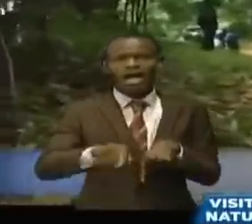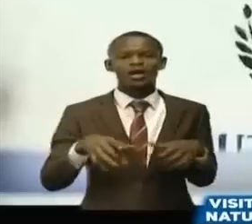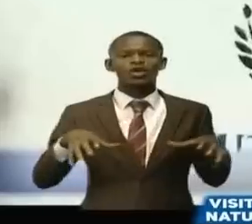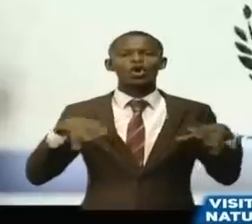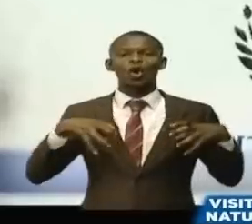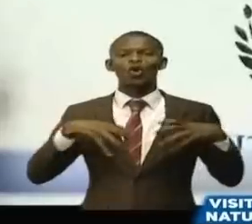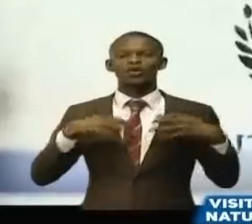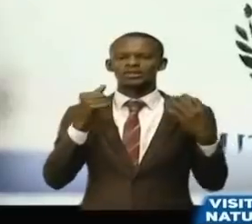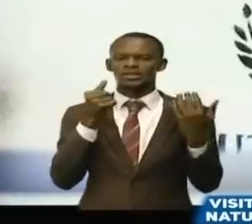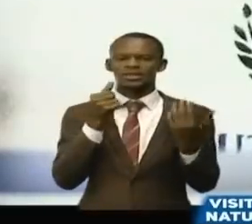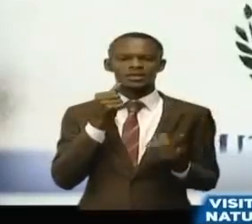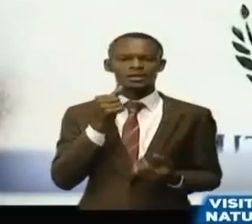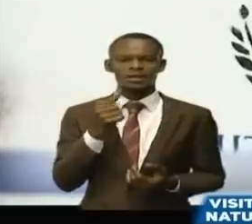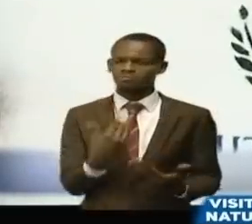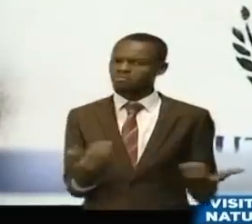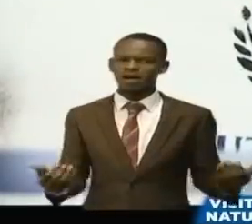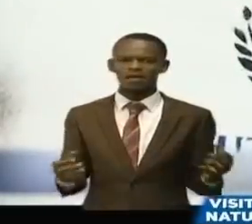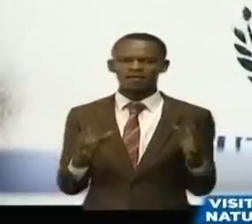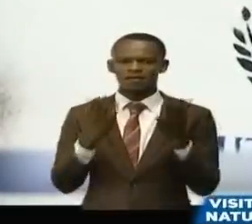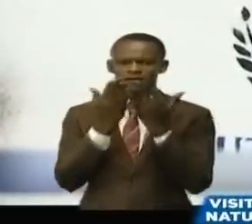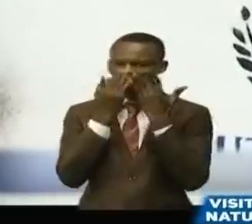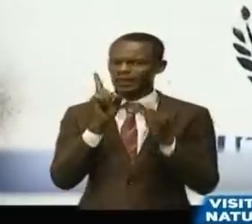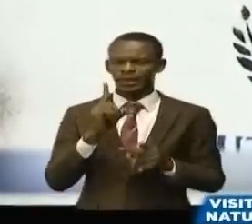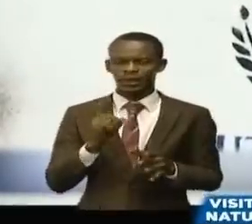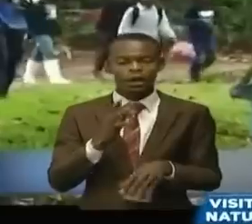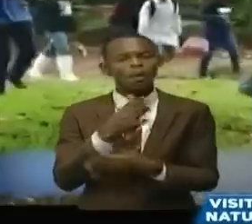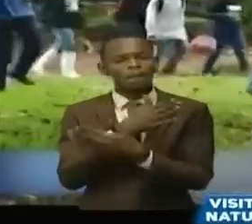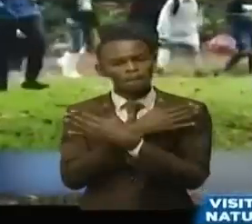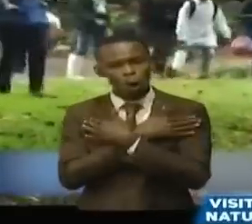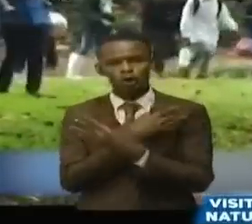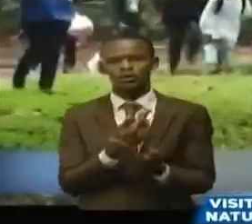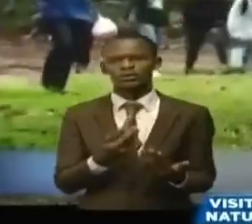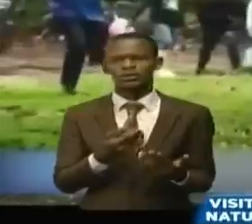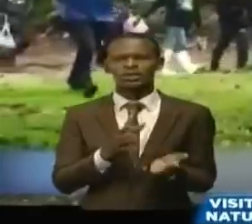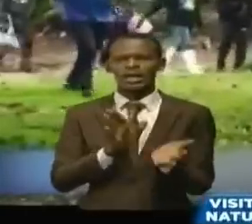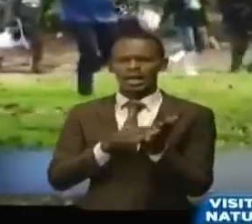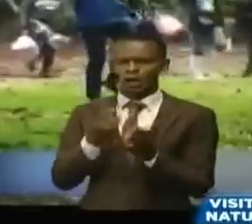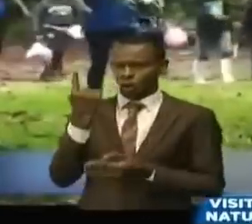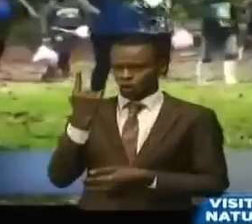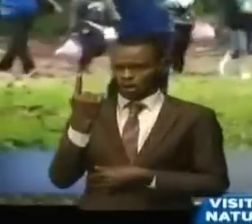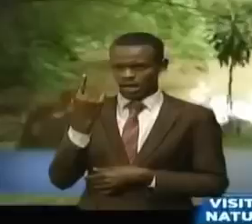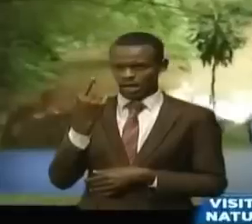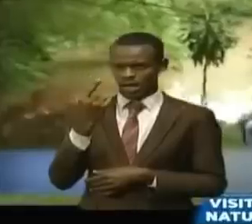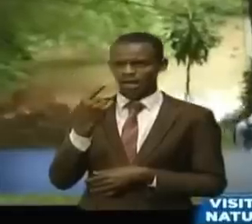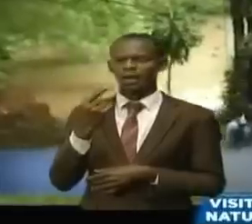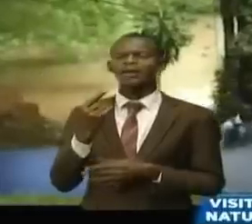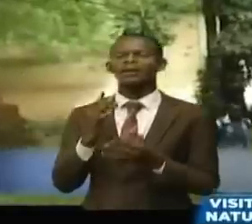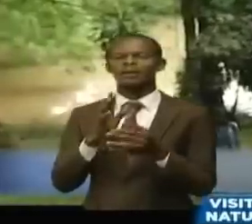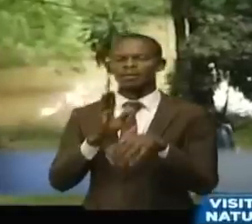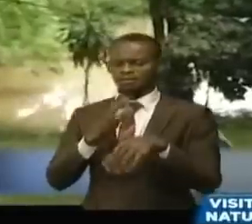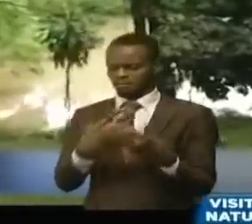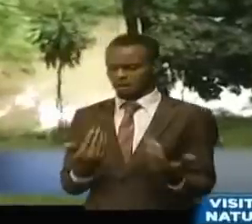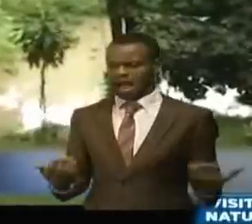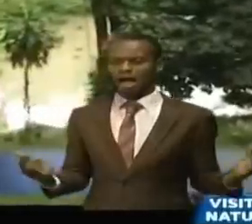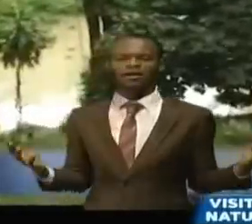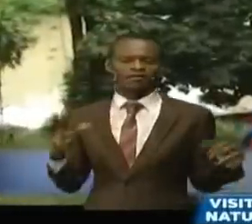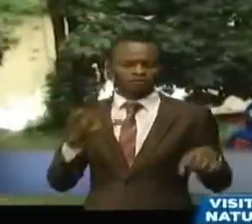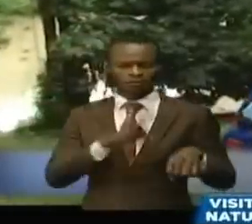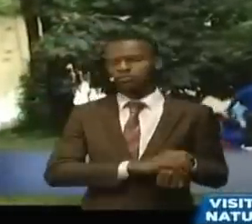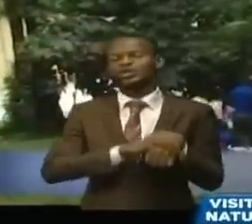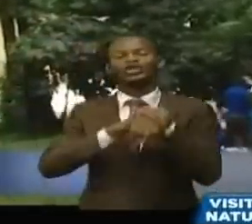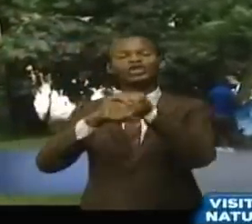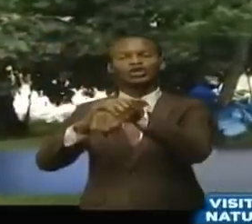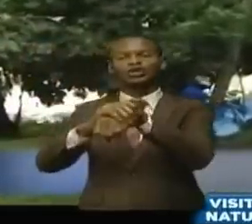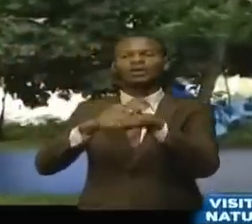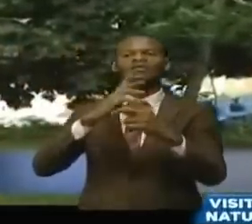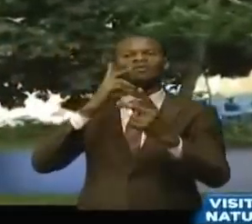Kinshasa. L'école Future Leader Academy prolonge les savoirs hors de l'enceinte de l'établissement. Nous sommes aux symphonies naturelles pour concilier la